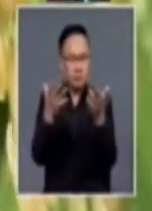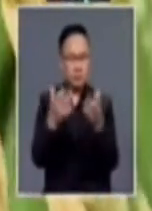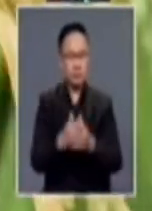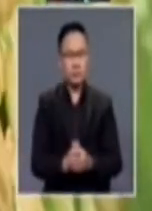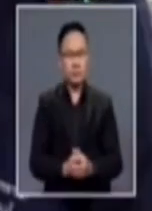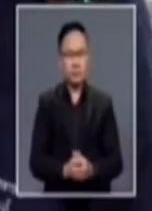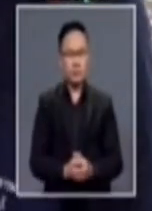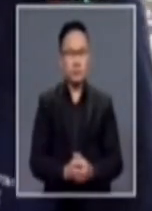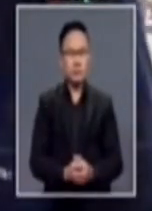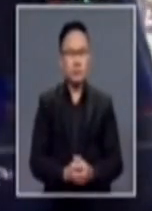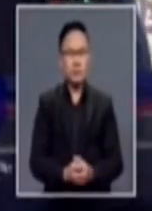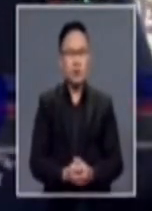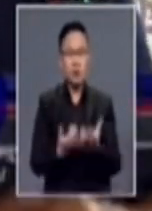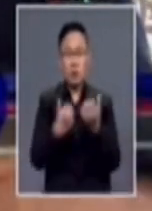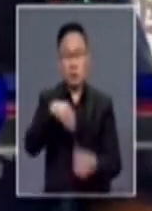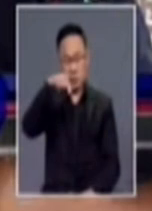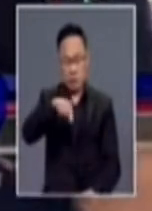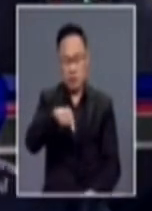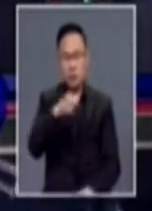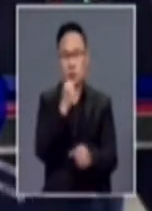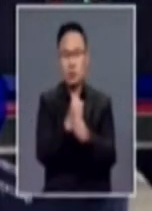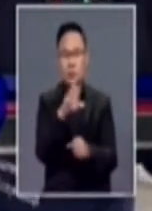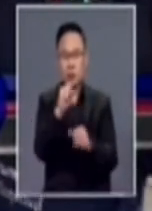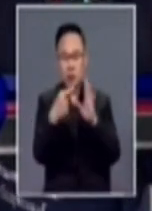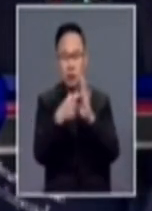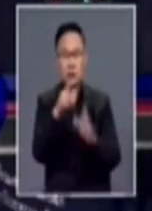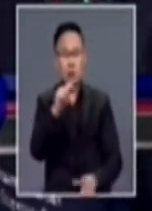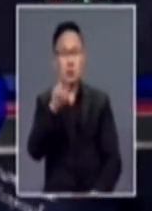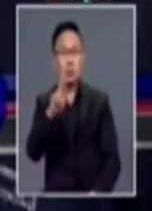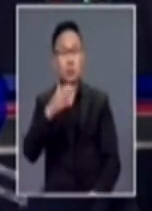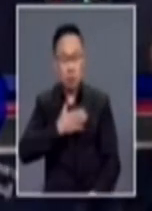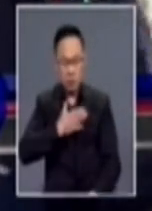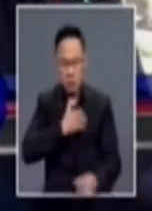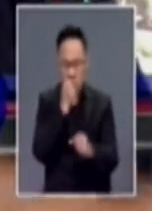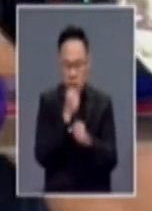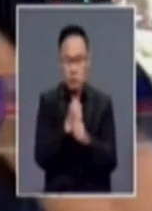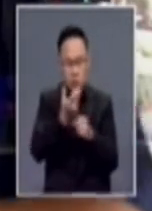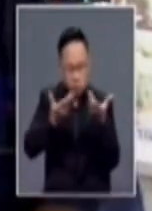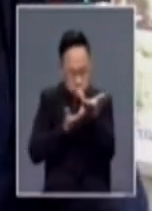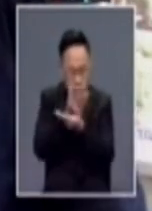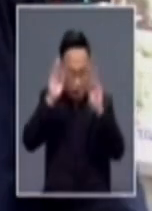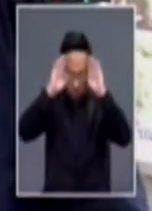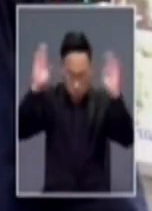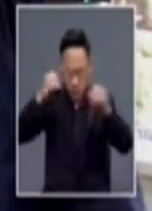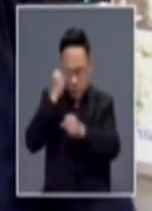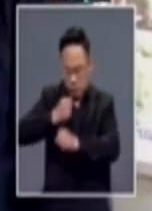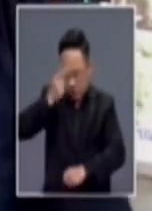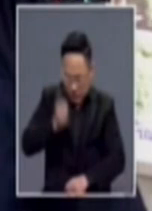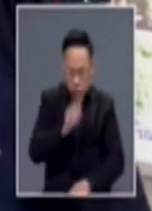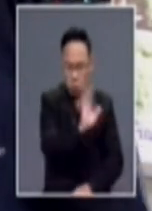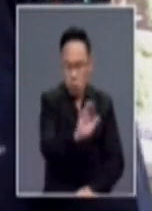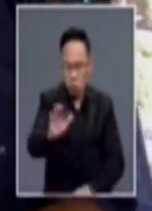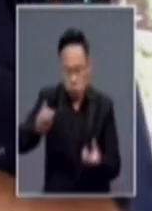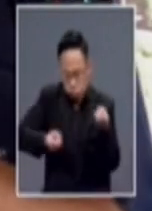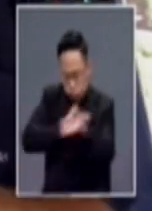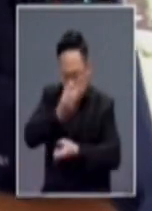จะได้มากเพราะว่าเราทำจากประสบการณ์ตรงสอนกันด้วยการปฏิบัติจริงเพราะฉ